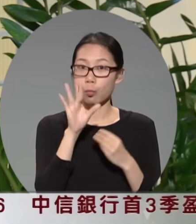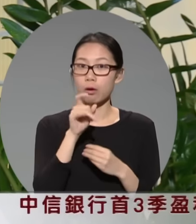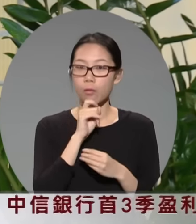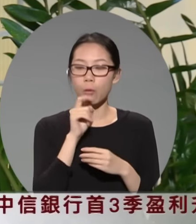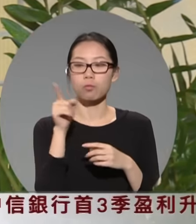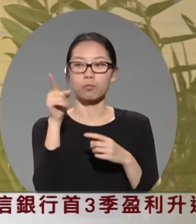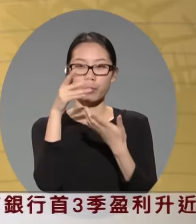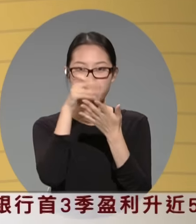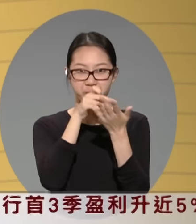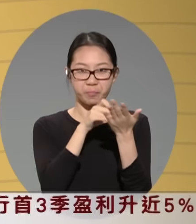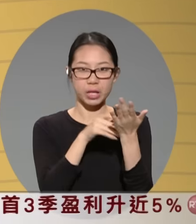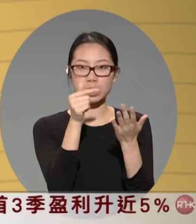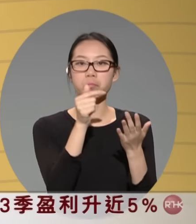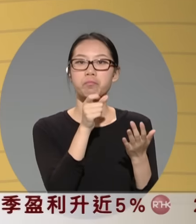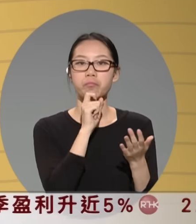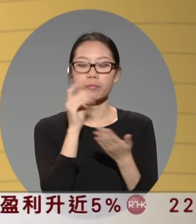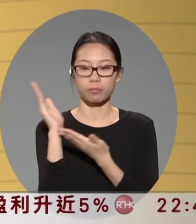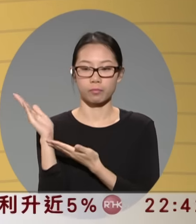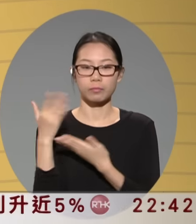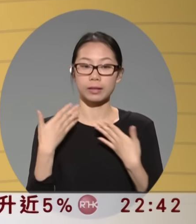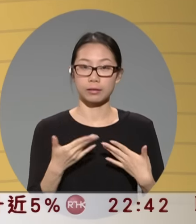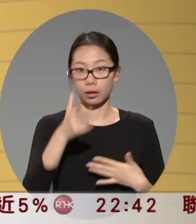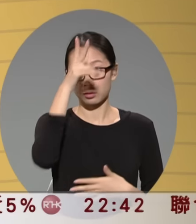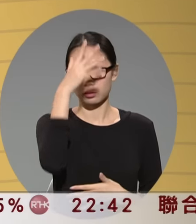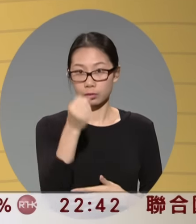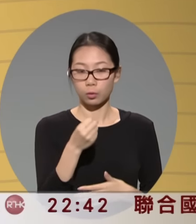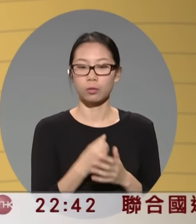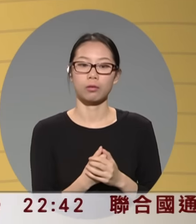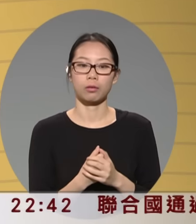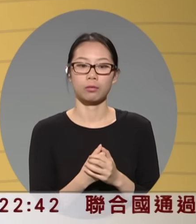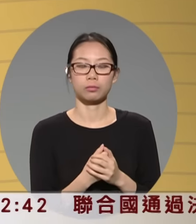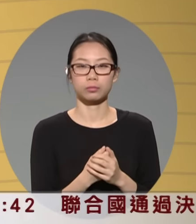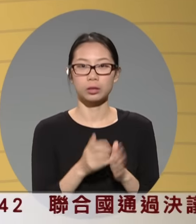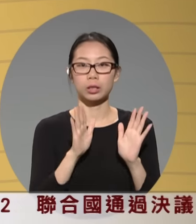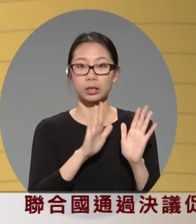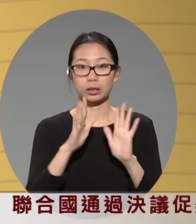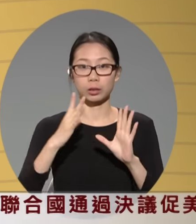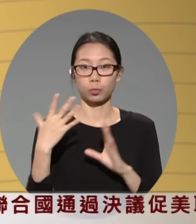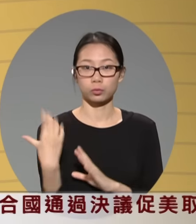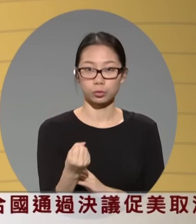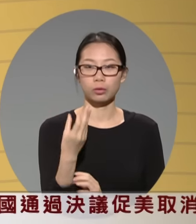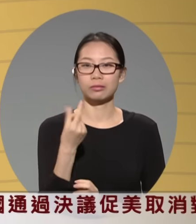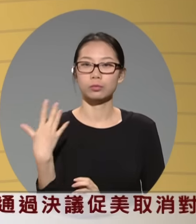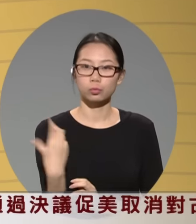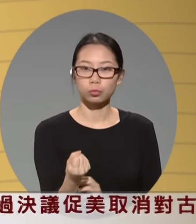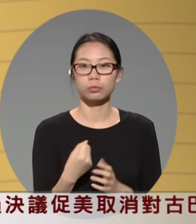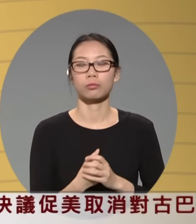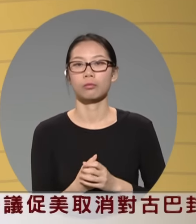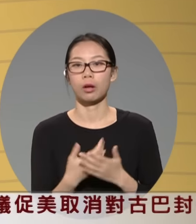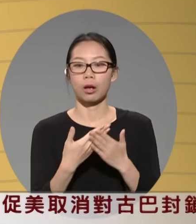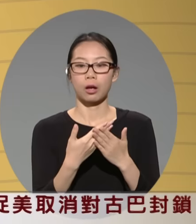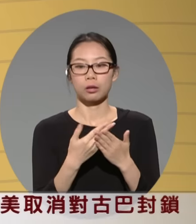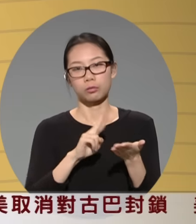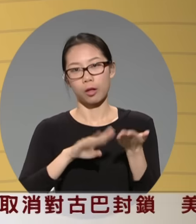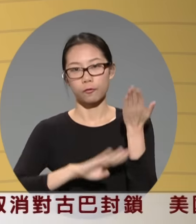名單，包括現任的特首梁振英、林鄭月娥、曾俊華、前立法會主席曾鈺成、